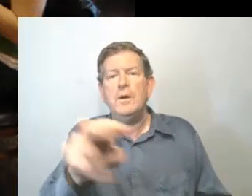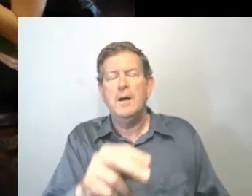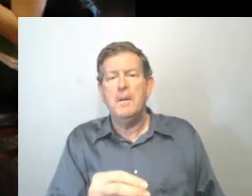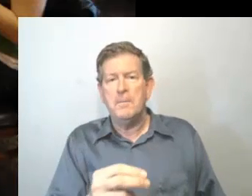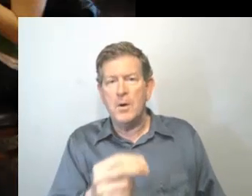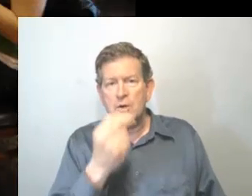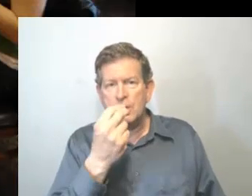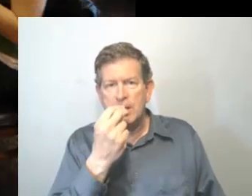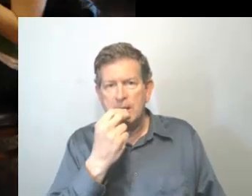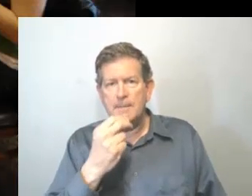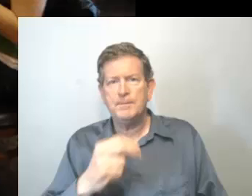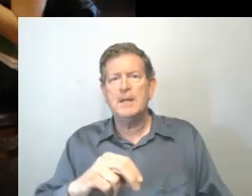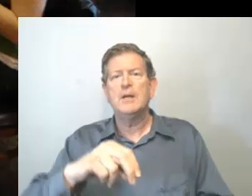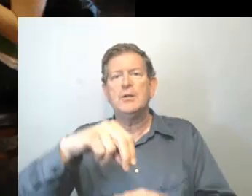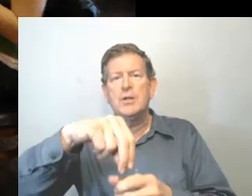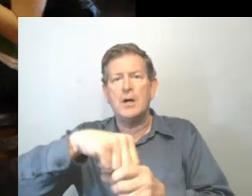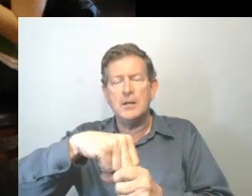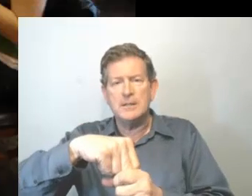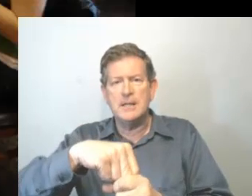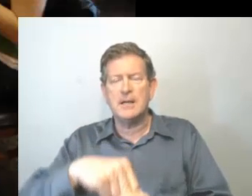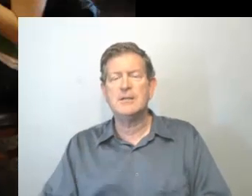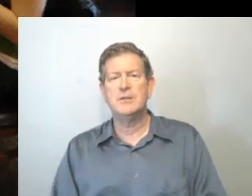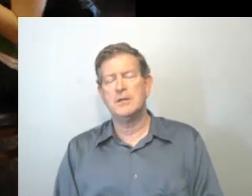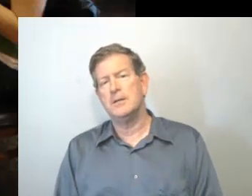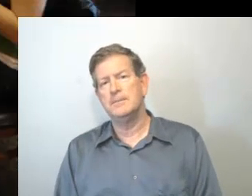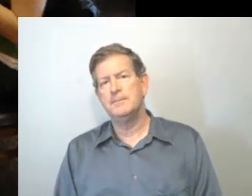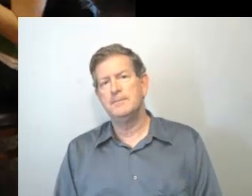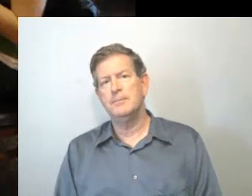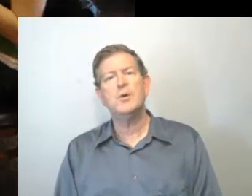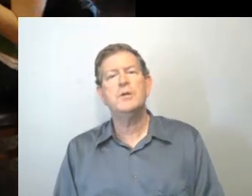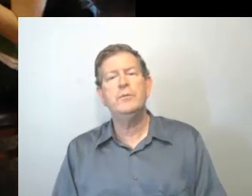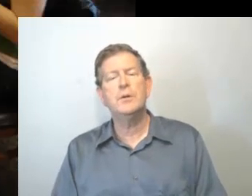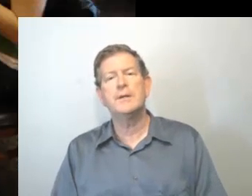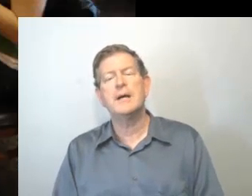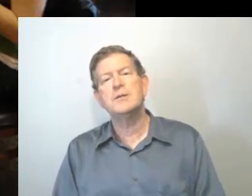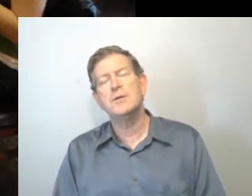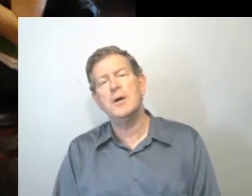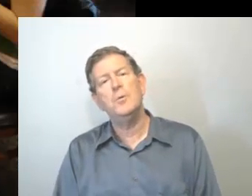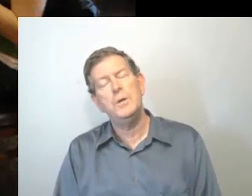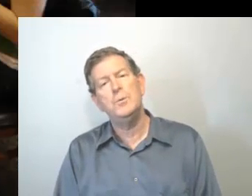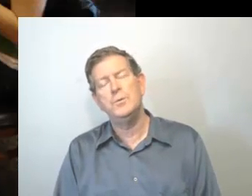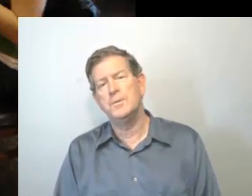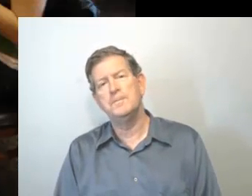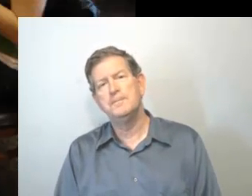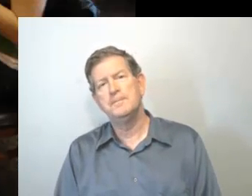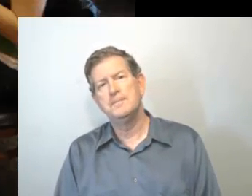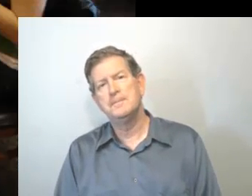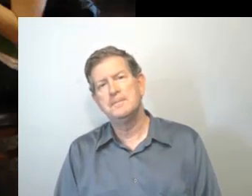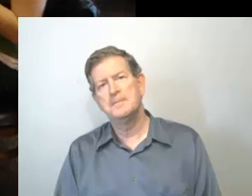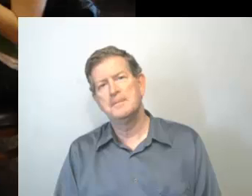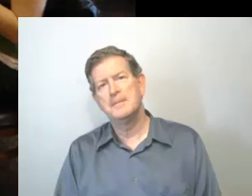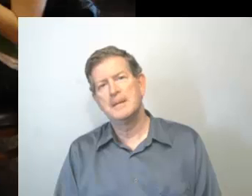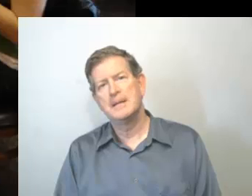que vous mangez dans des restaurants? Mangez-vous dans des restaurants, oui ou non?